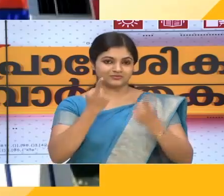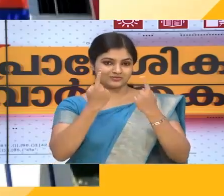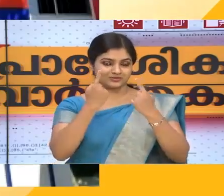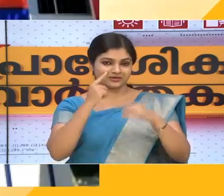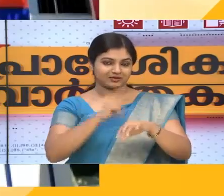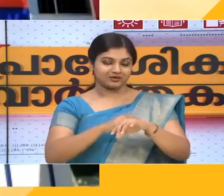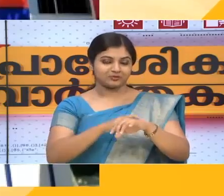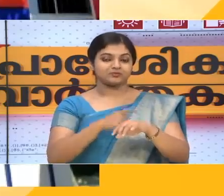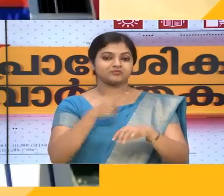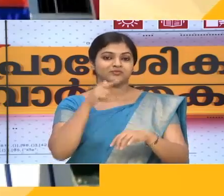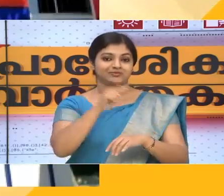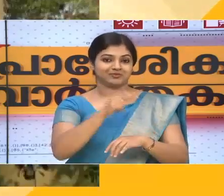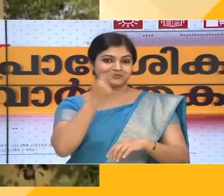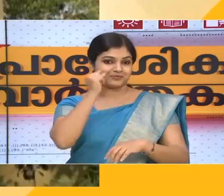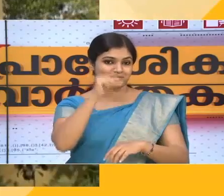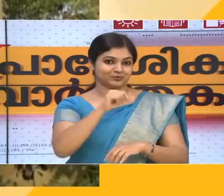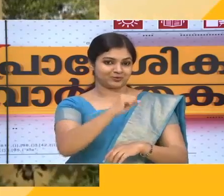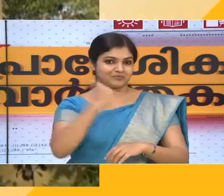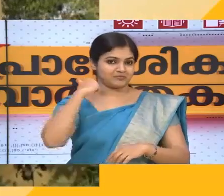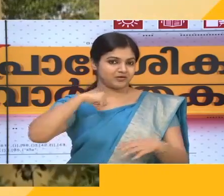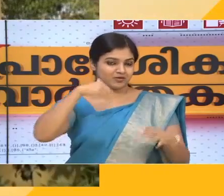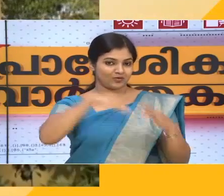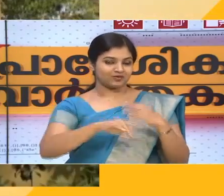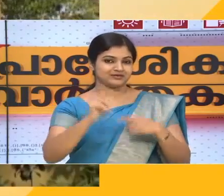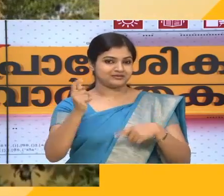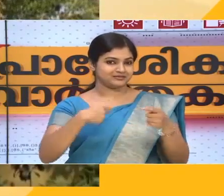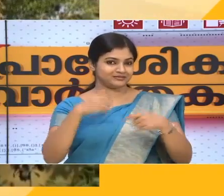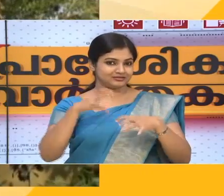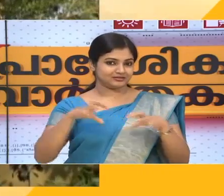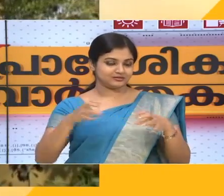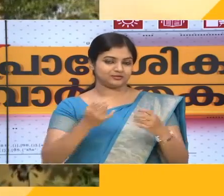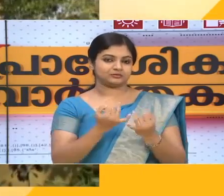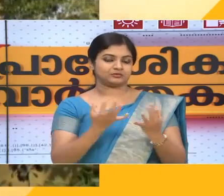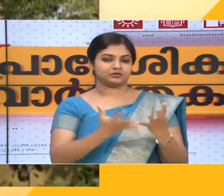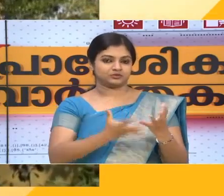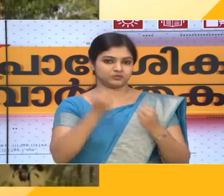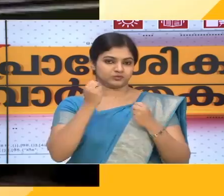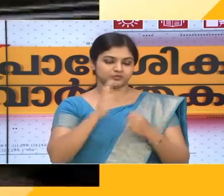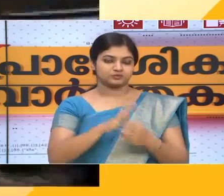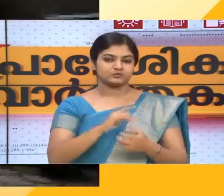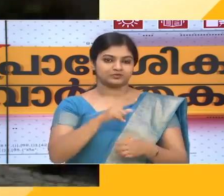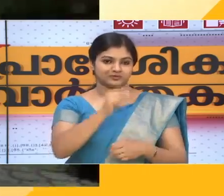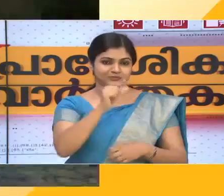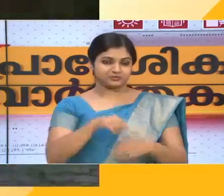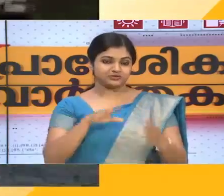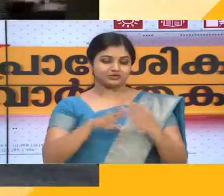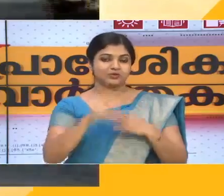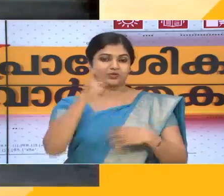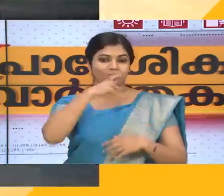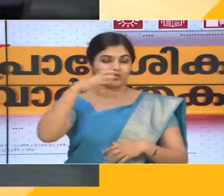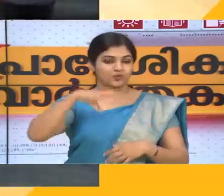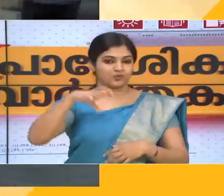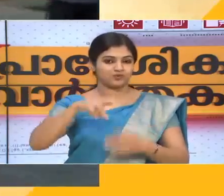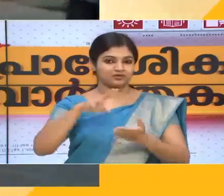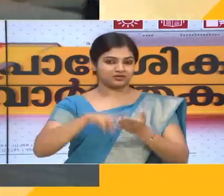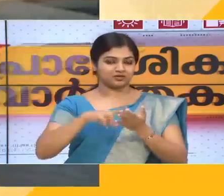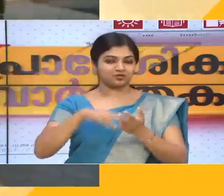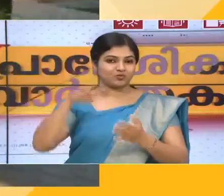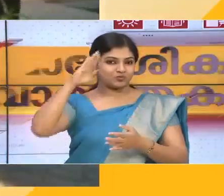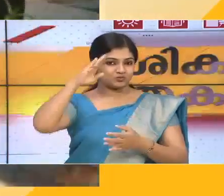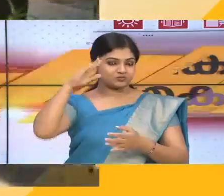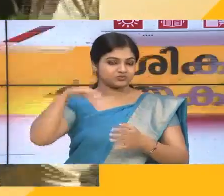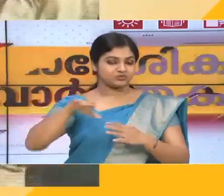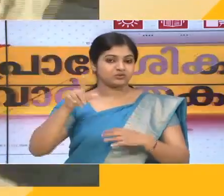പരിശോധനയിൽ ഇയാളുടെ കൈവശമുണ്ടായിരുന്ന ബാഗിൽ നിന്നും ചില മോഷണ വസ്തുക്കൾ കണ്ടെടുത്തിട്ടുണ്ട്. ഇയാൾക്കെതിരെ കോഴിക്കോട് നടക്കാവ് പോലീസ്